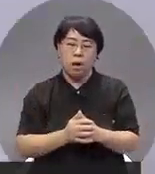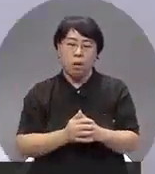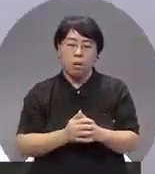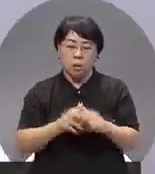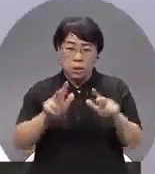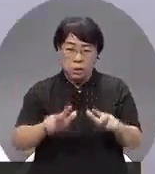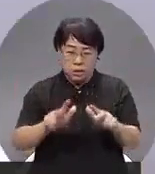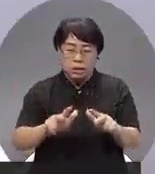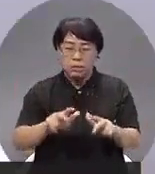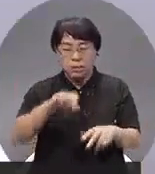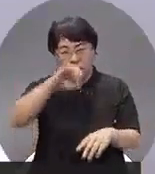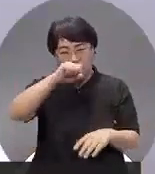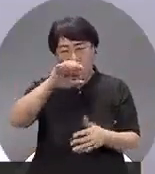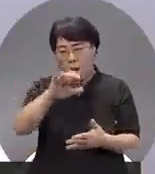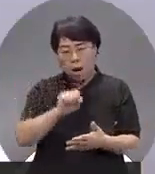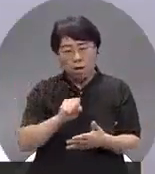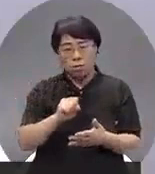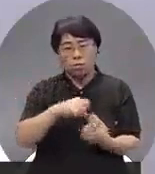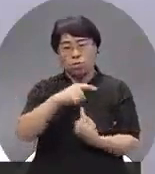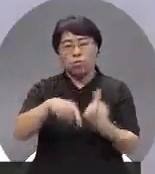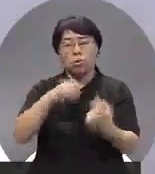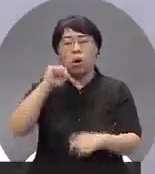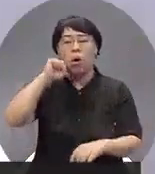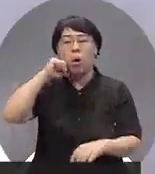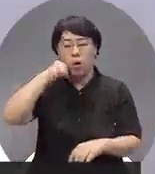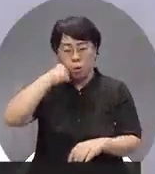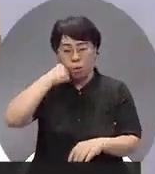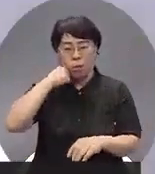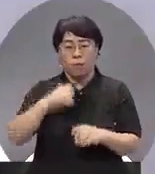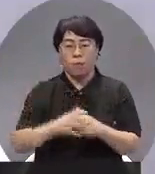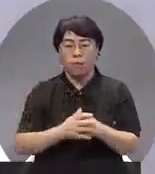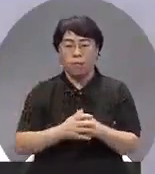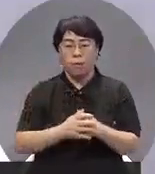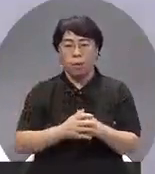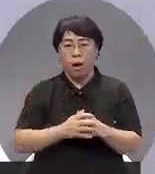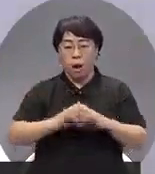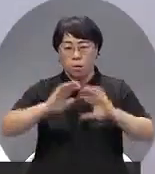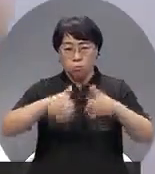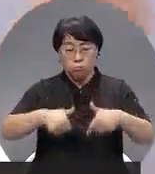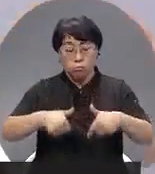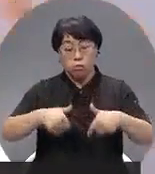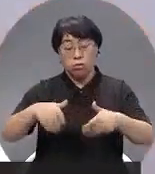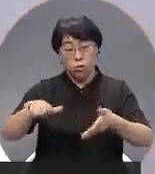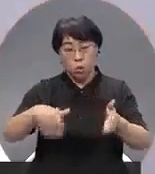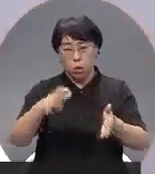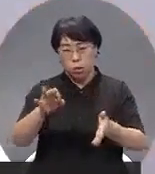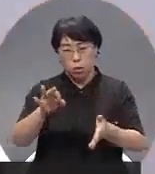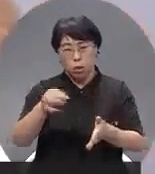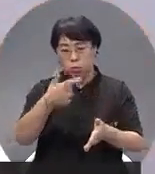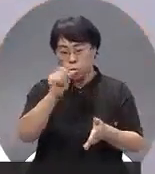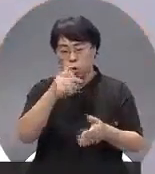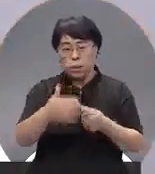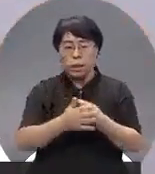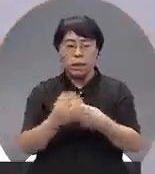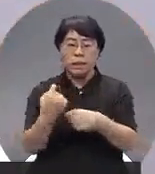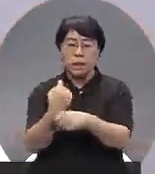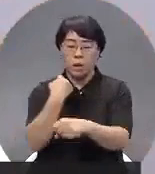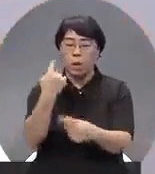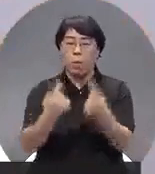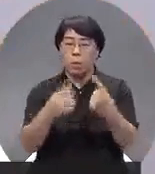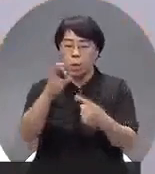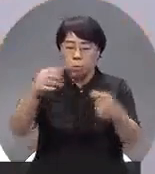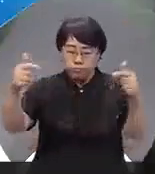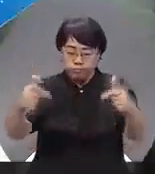금액으로는 할 수가 없는 거예요. 저희 재정 부담이 너무 크고 국토비도 많지 않기 때문에 작년보다 현저하게 많이 전국적으로